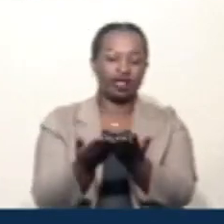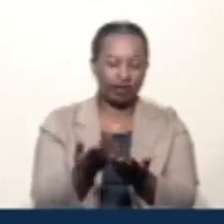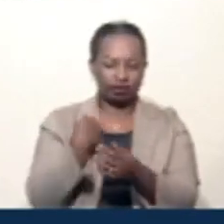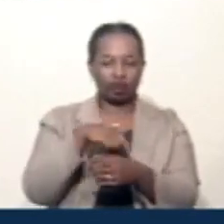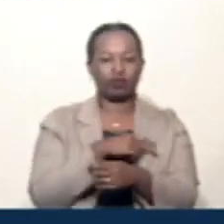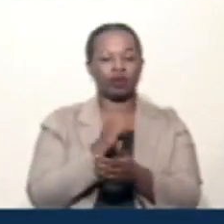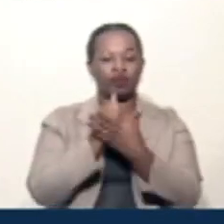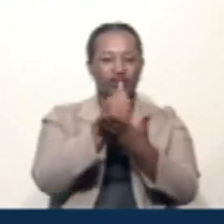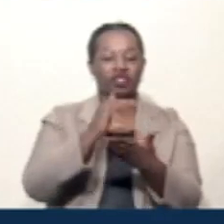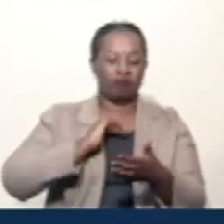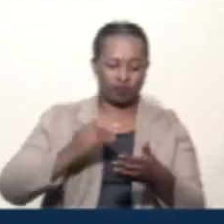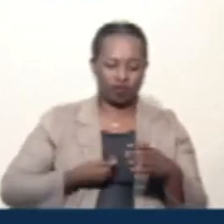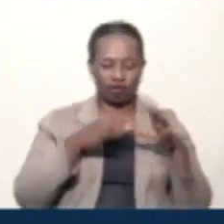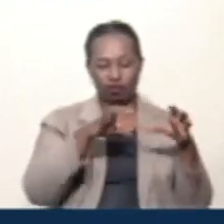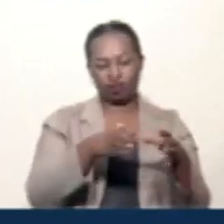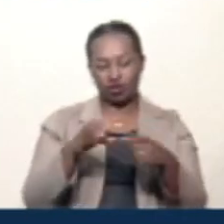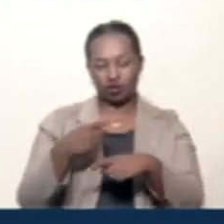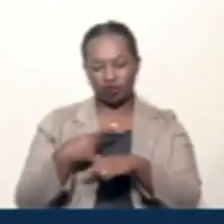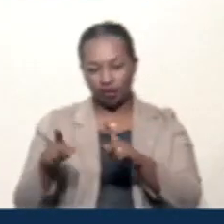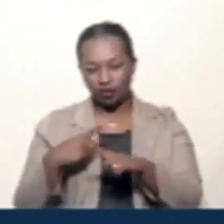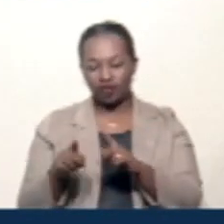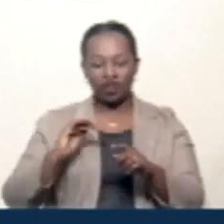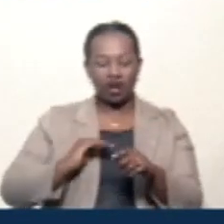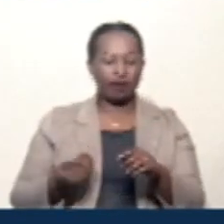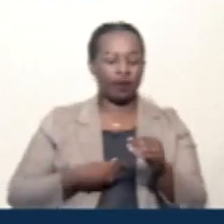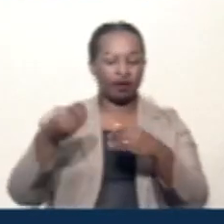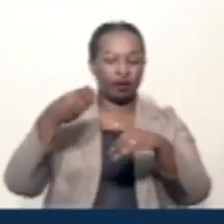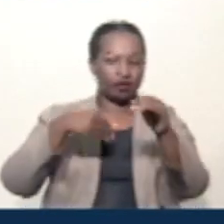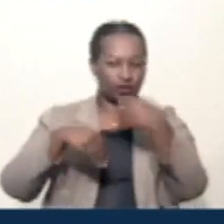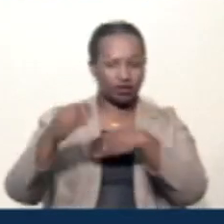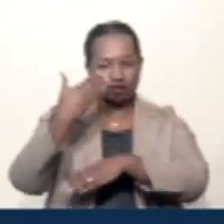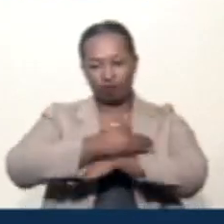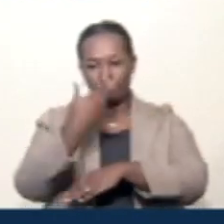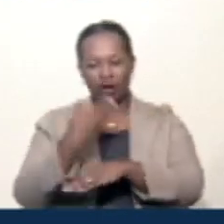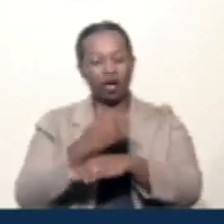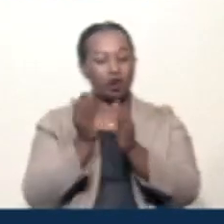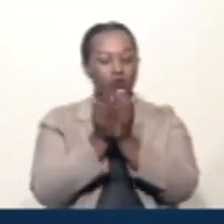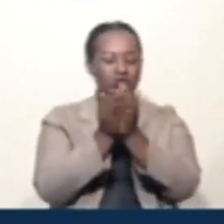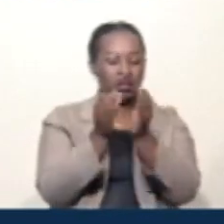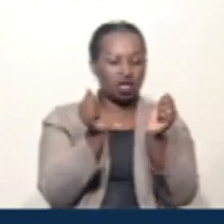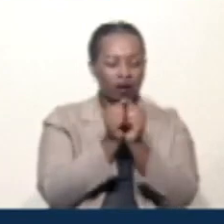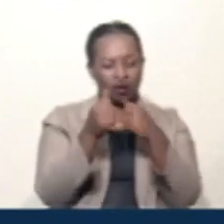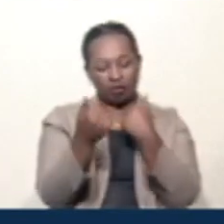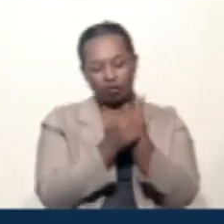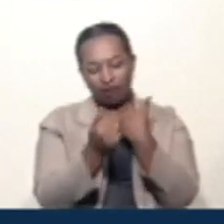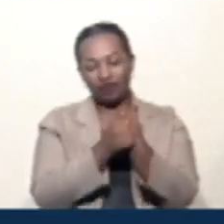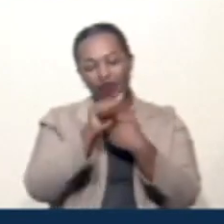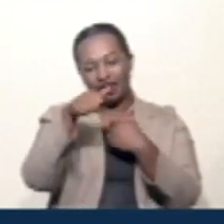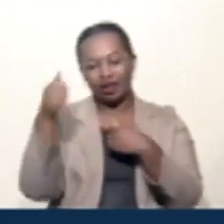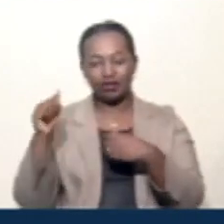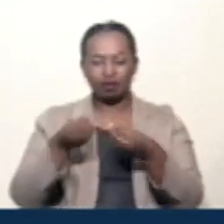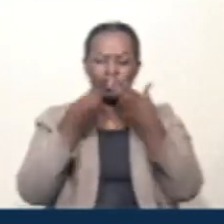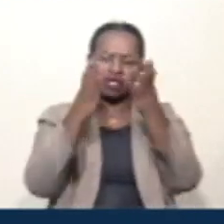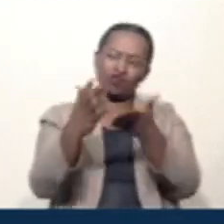dukora udufasha abagore mu byiciro bitandukanye. Abagore bakora ubucuruzi bwambukiranya imipaka Rusizi na Rubavu n'ahandi kandi ubona bitanga umusaruro pe. Abagore